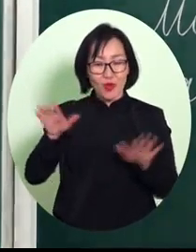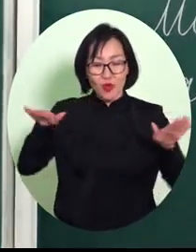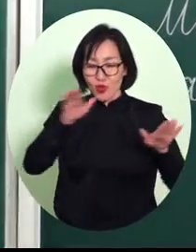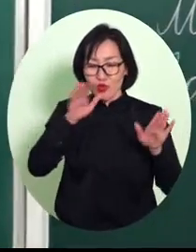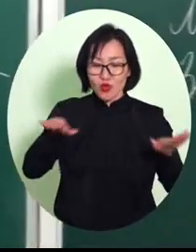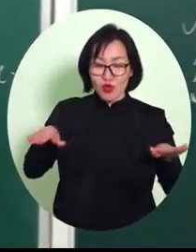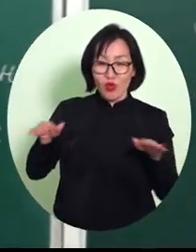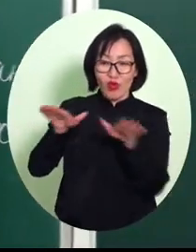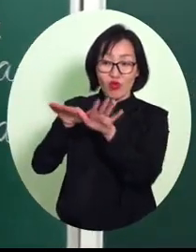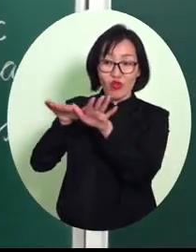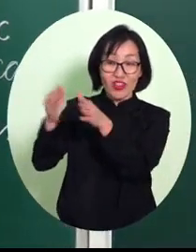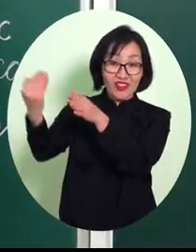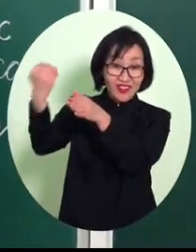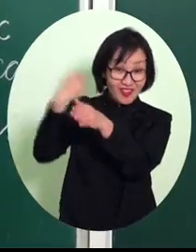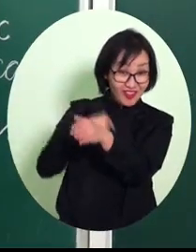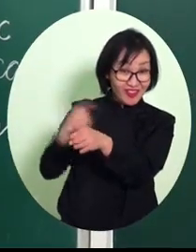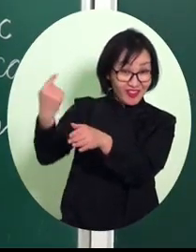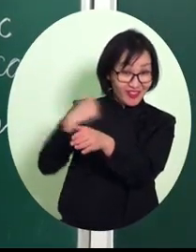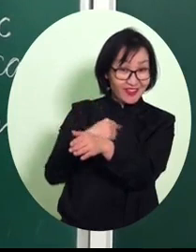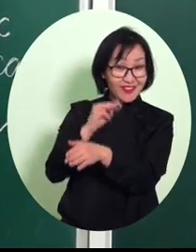усны шууд маань эрэхтэй мөн шин